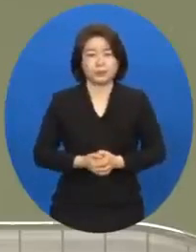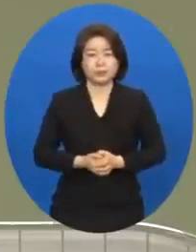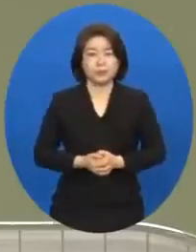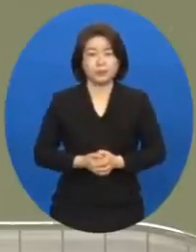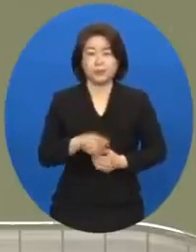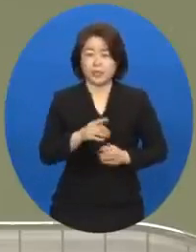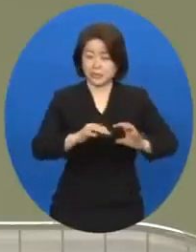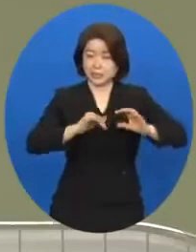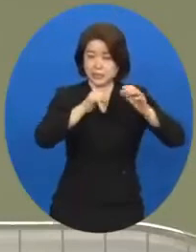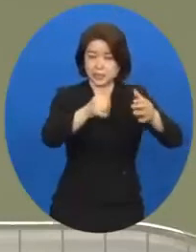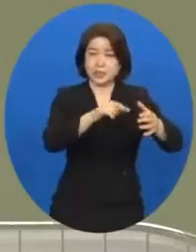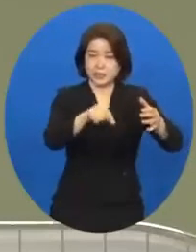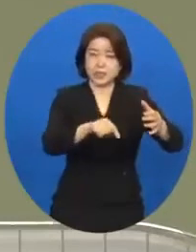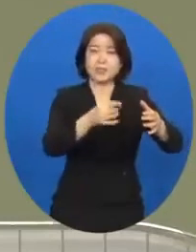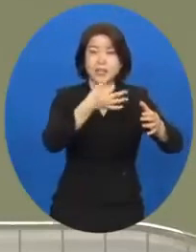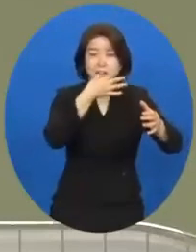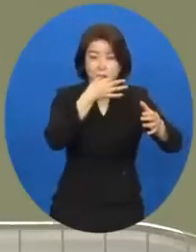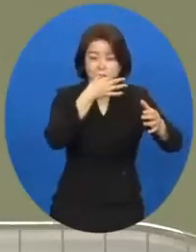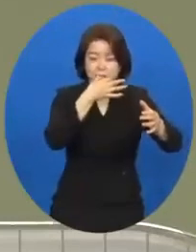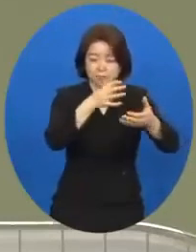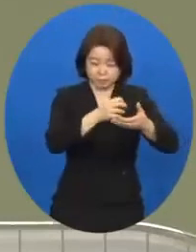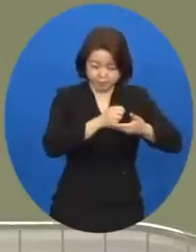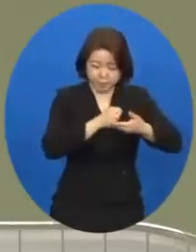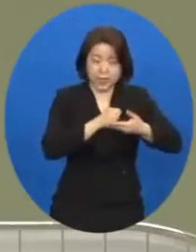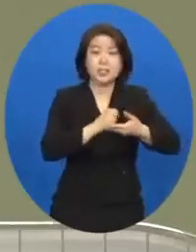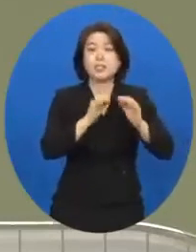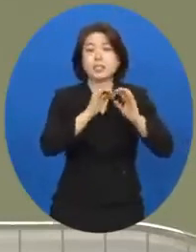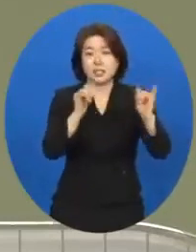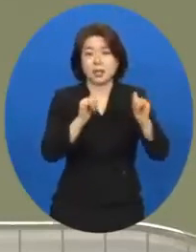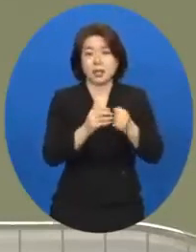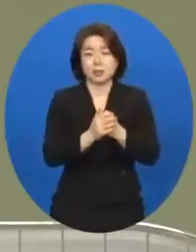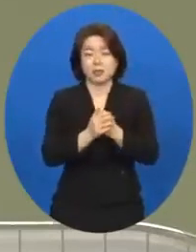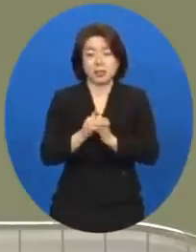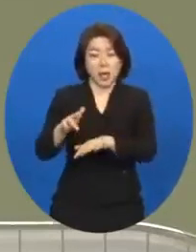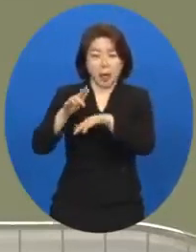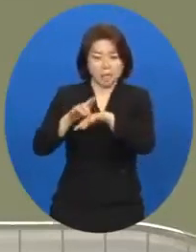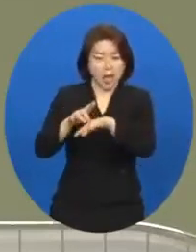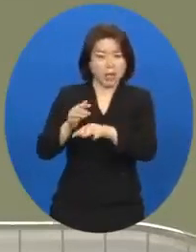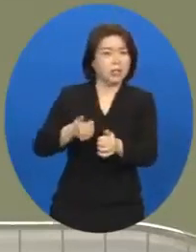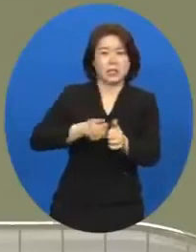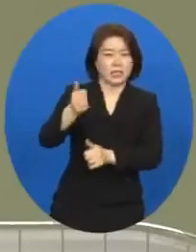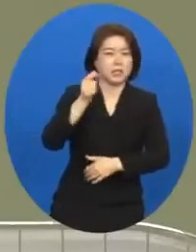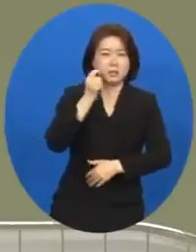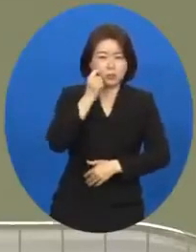이 세상의 욕심, 탐심을 가진 사람은 마귀를 못 이깁니다.